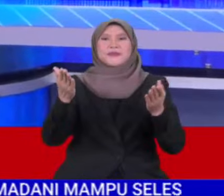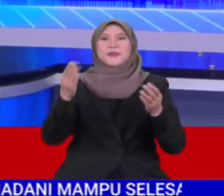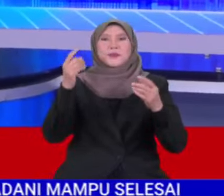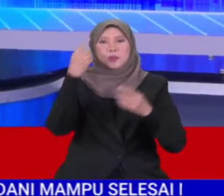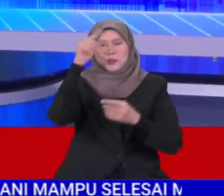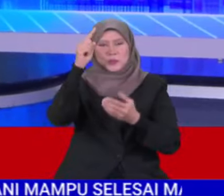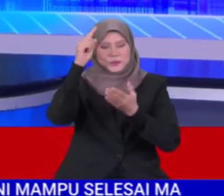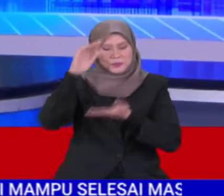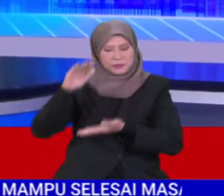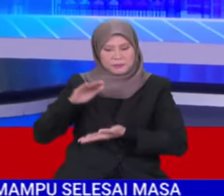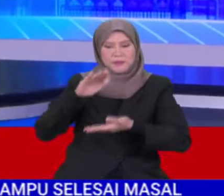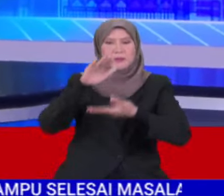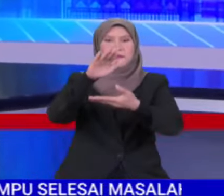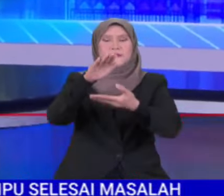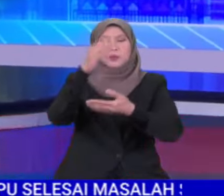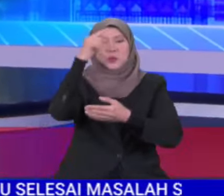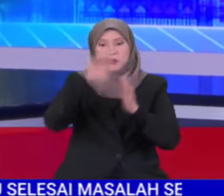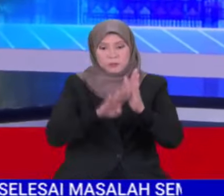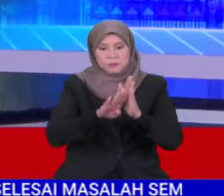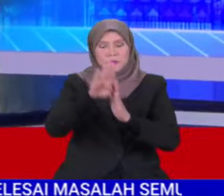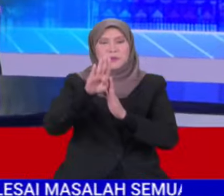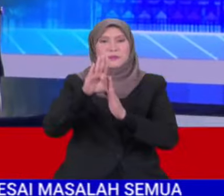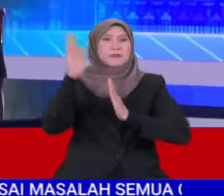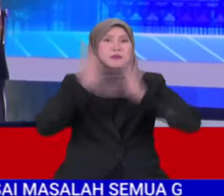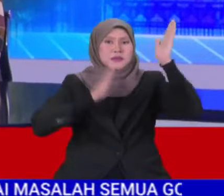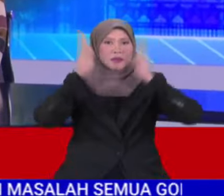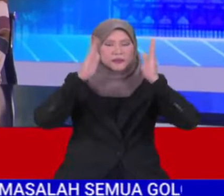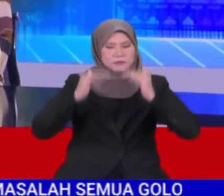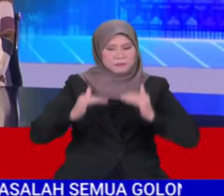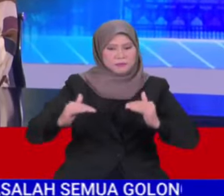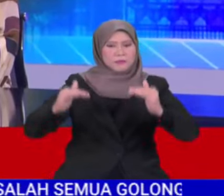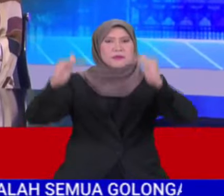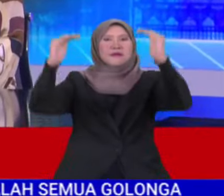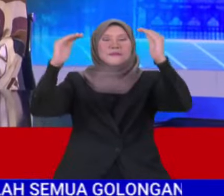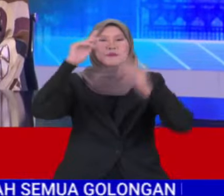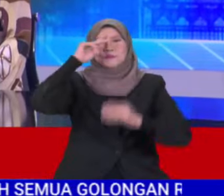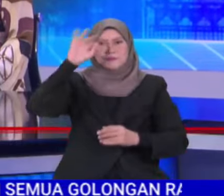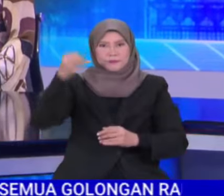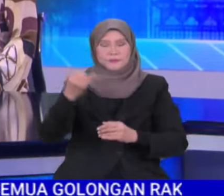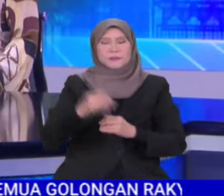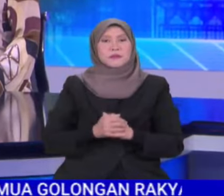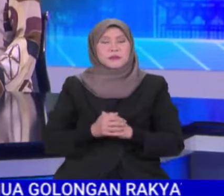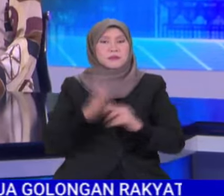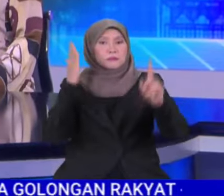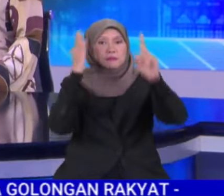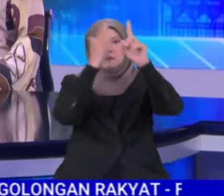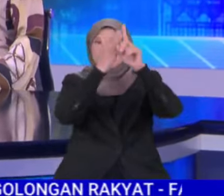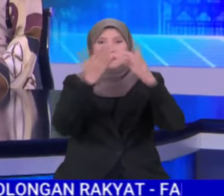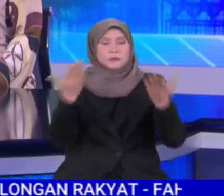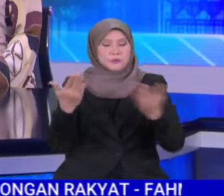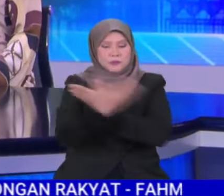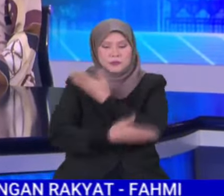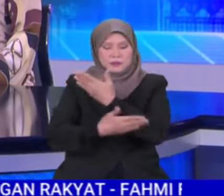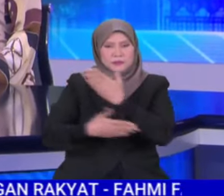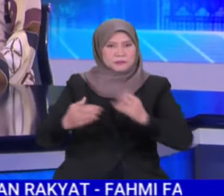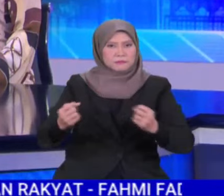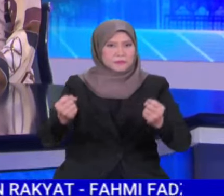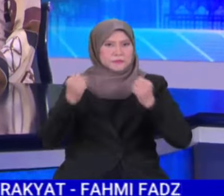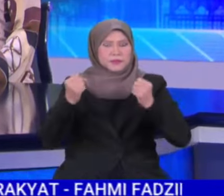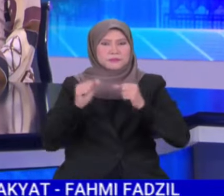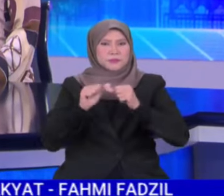Majlis Amanat Sempena Wacana Membangun Malaysia Madani di Putrajaya. Dengan visi membangun tanah air yang lebih mampan dan